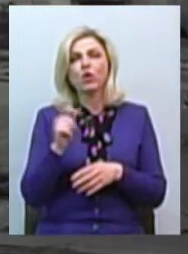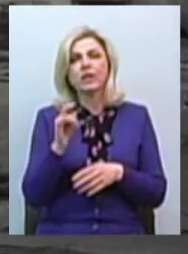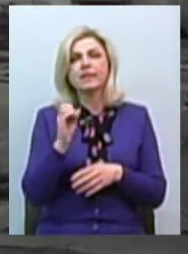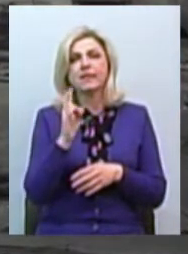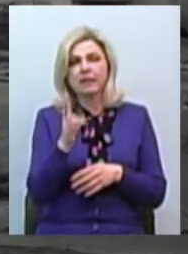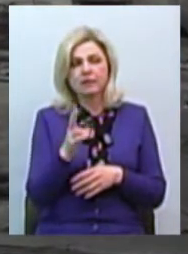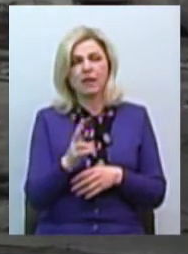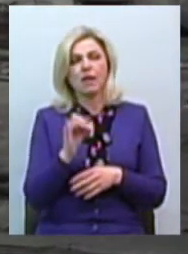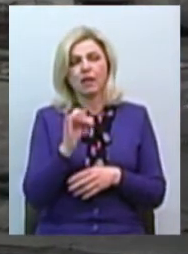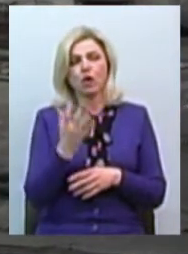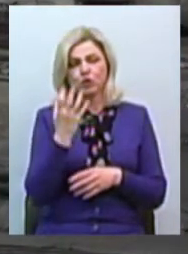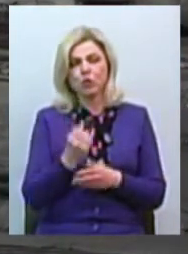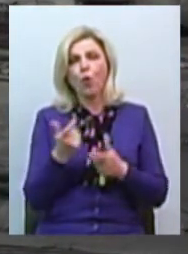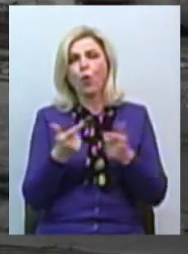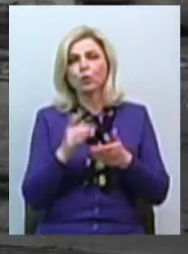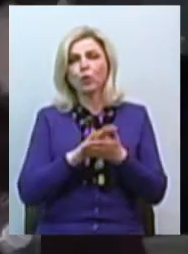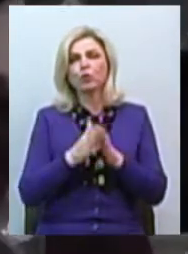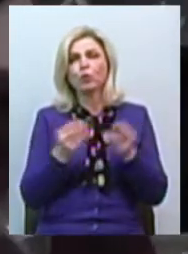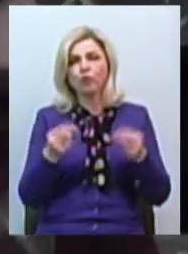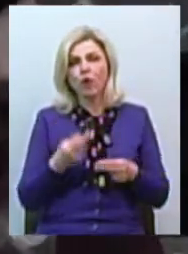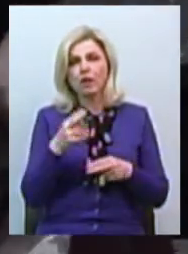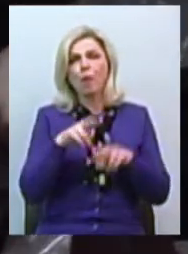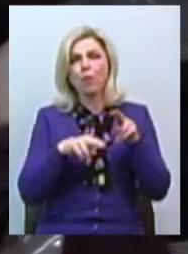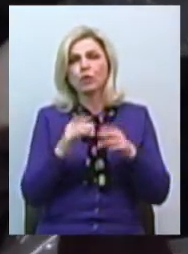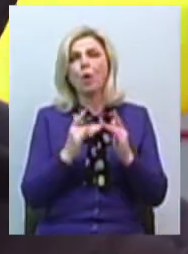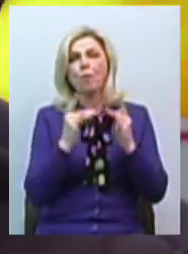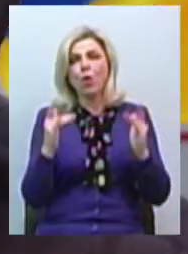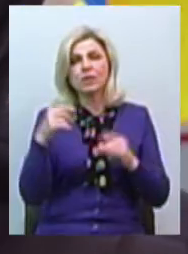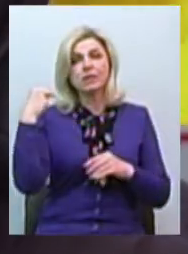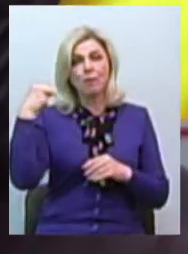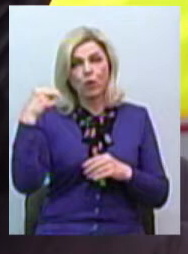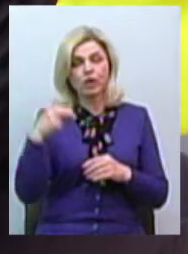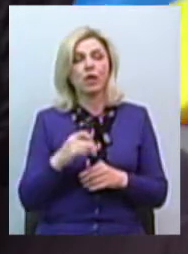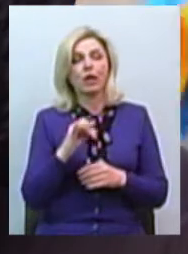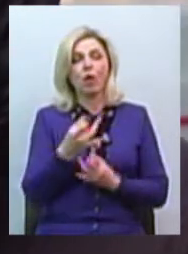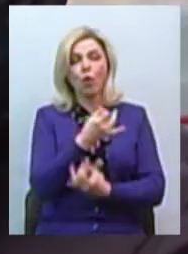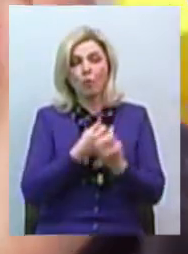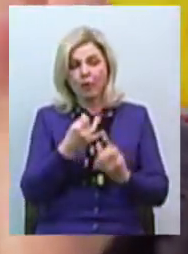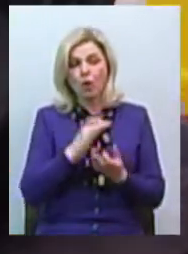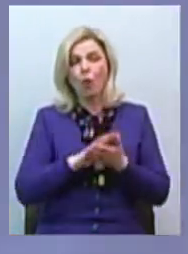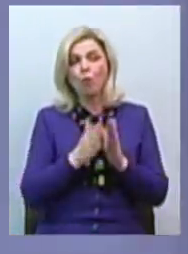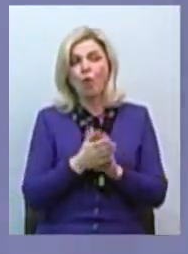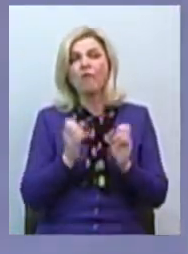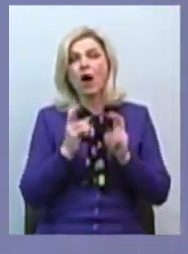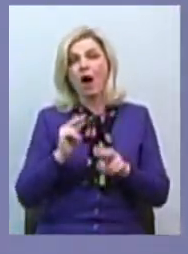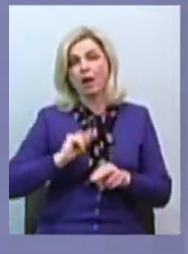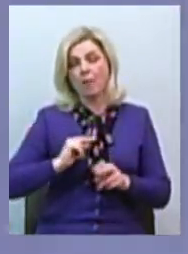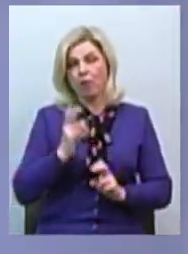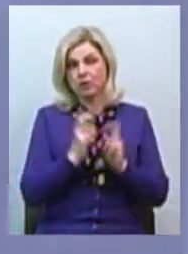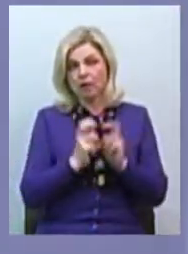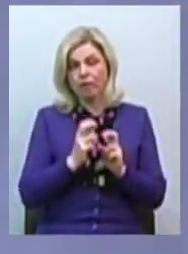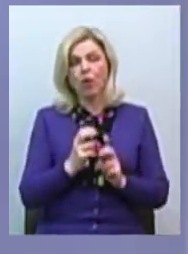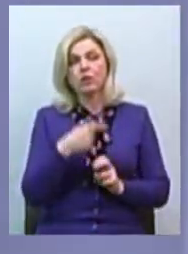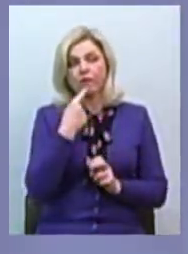столиці, готується угода на участь у будівництві мосту в Запоріжжі. Коментуючи умови, в яких працює завод, його власник розповів про